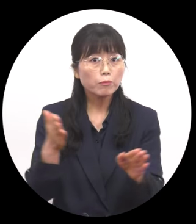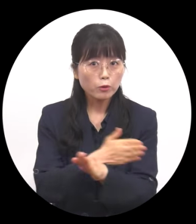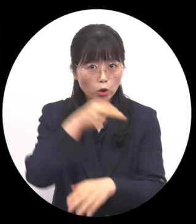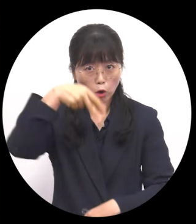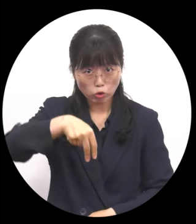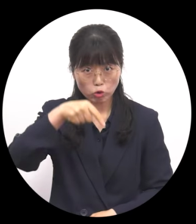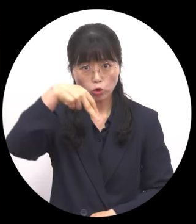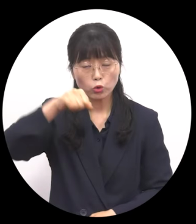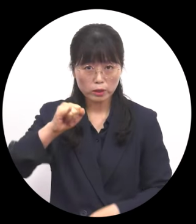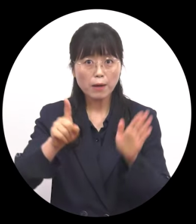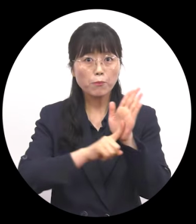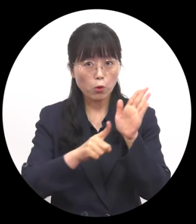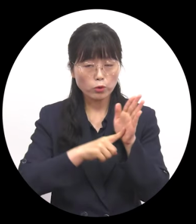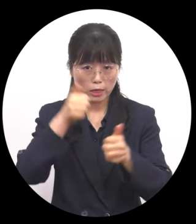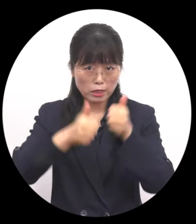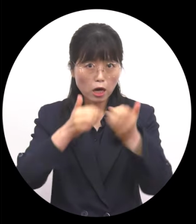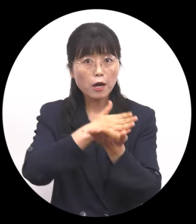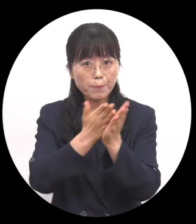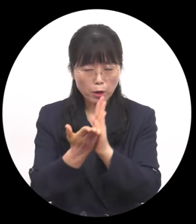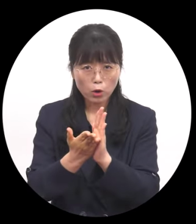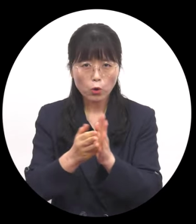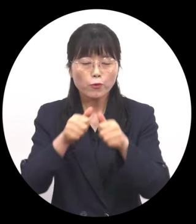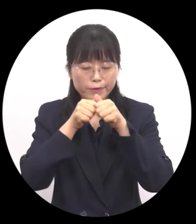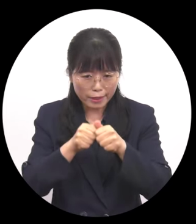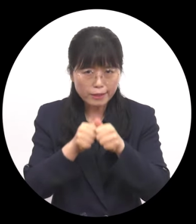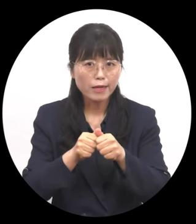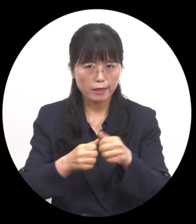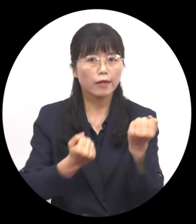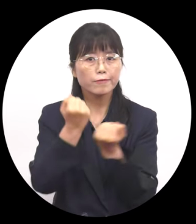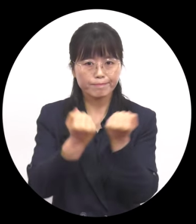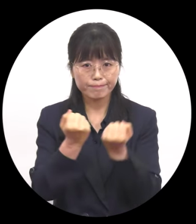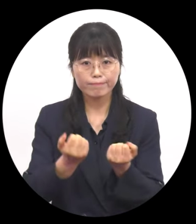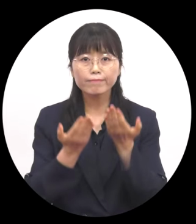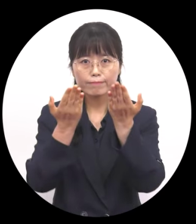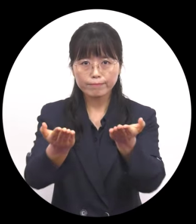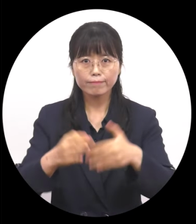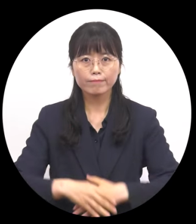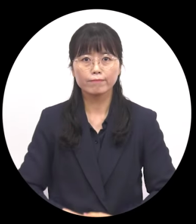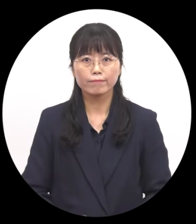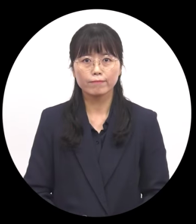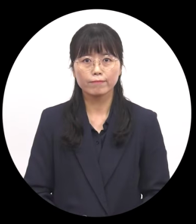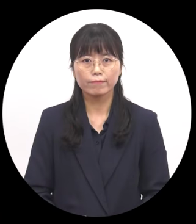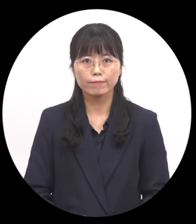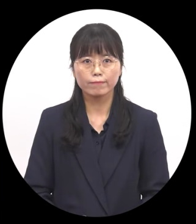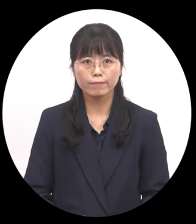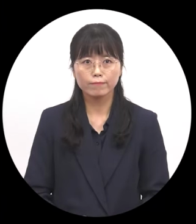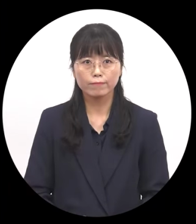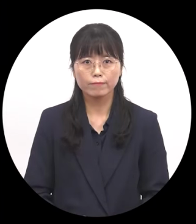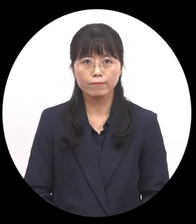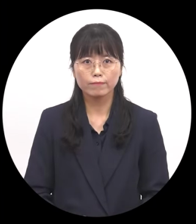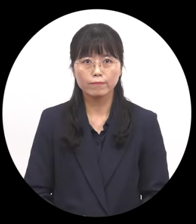지금부터는 수시 모집의 각 전형별로 좀 더 자세하게 말씀드리도록 하겠습니다.